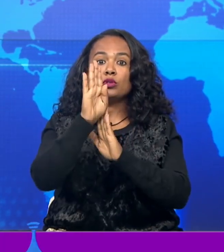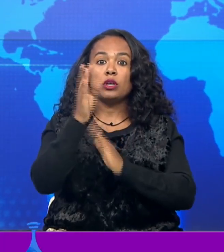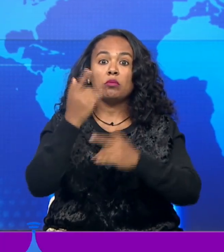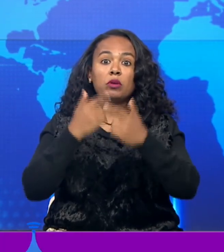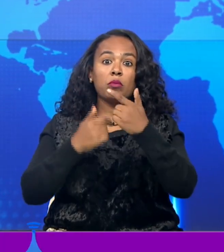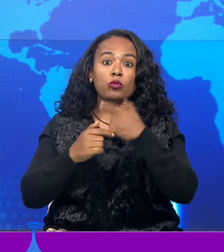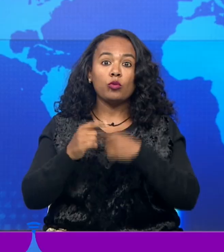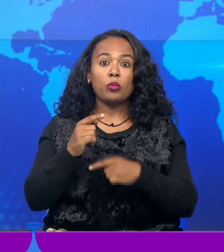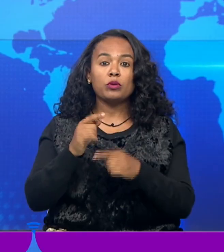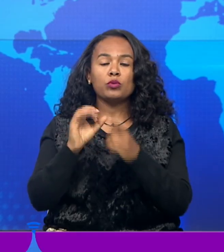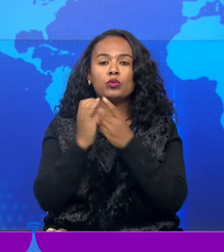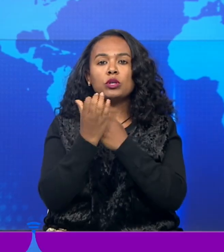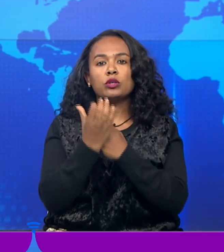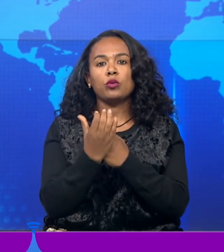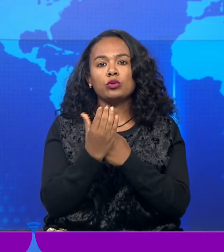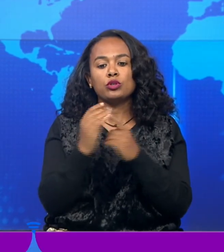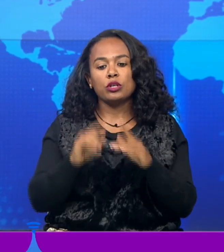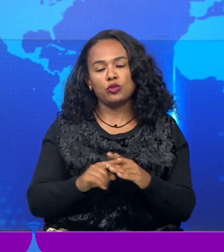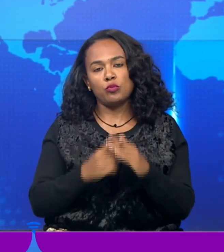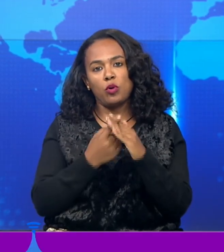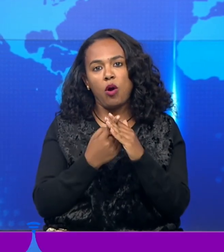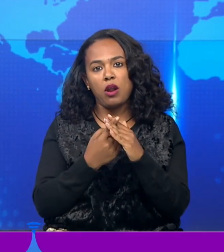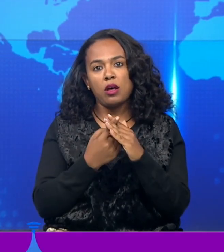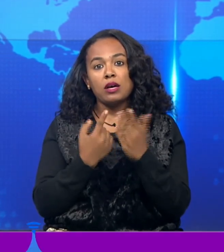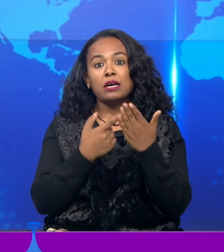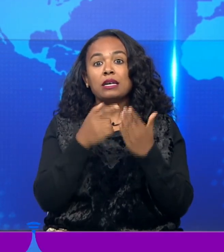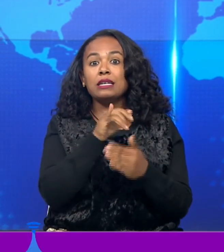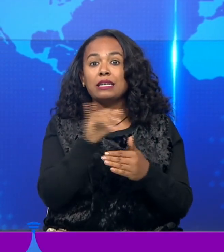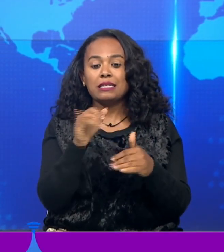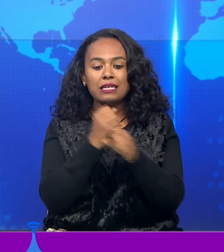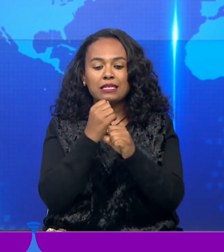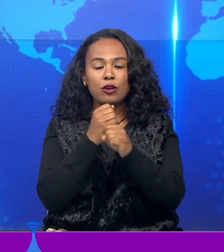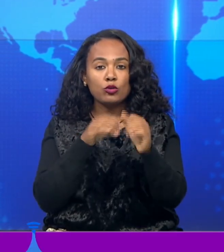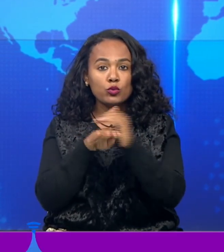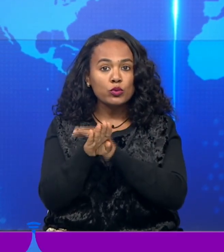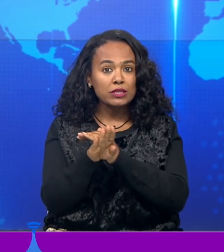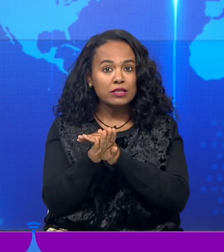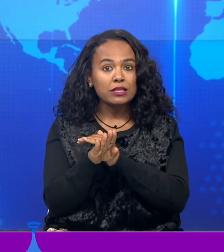የሚመጡበት ሁኔታዎች ተጀምረዋል። እነዛ ስራዎች ውስጥ